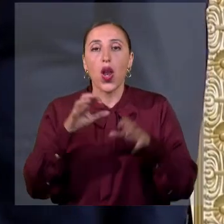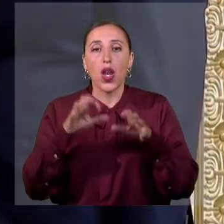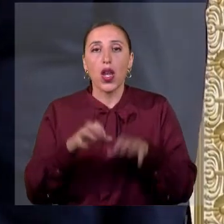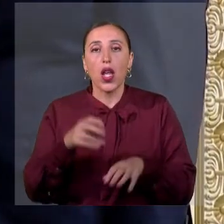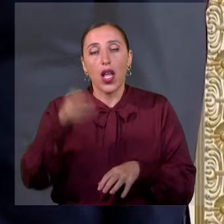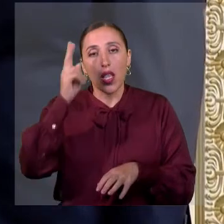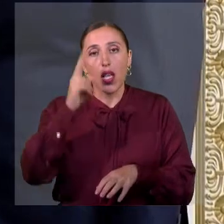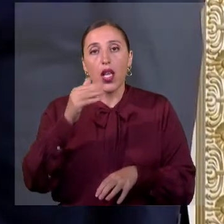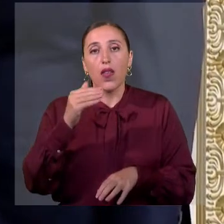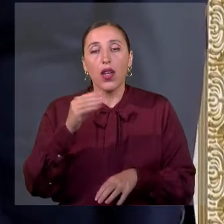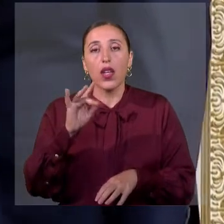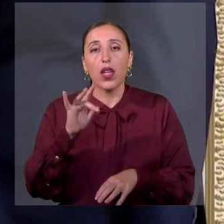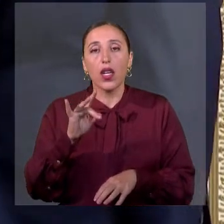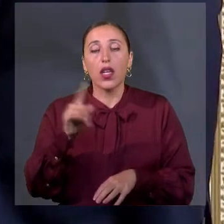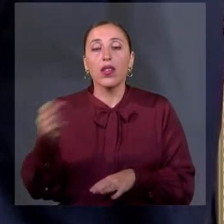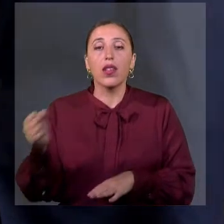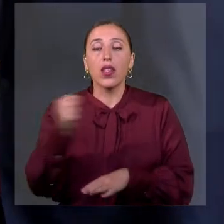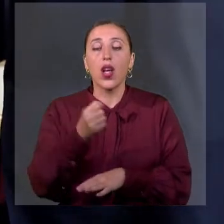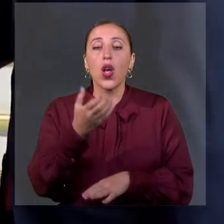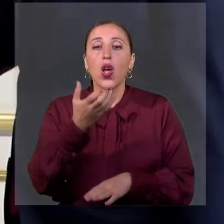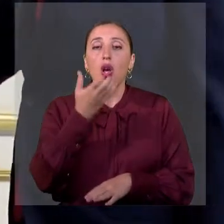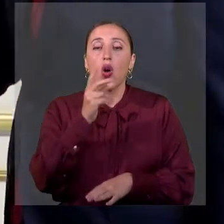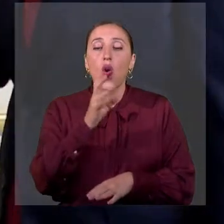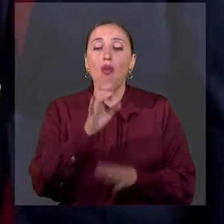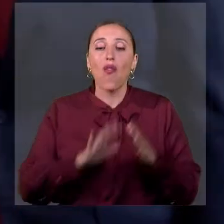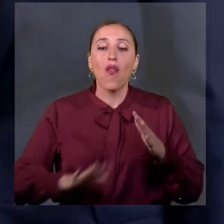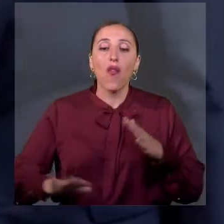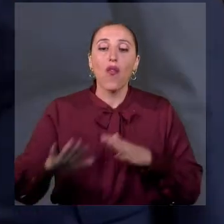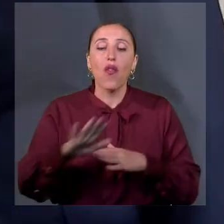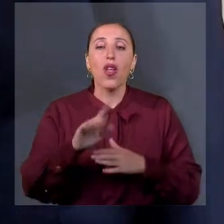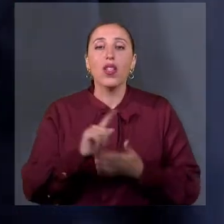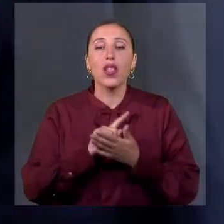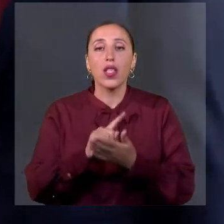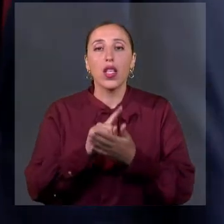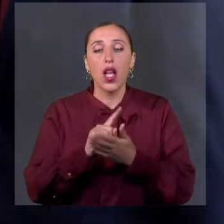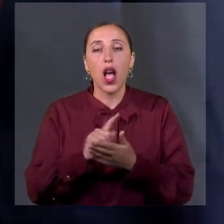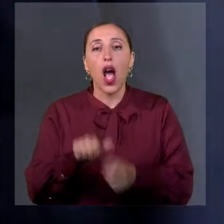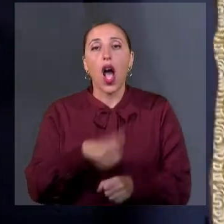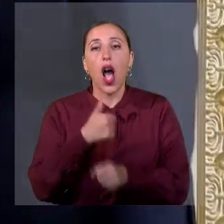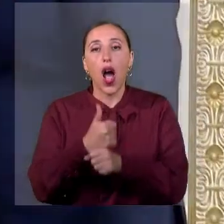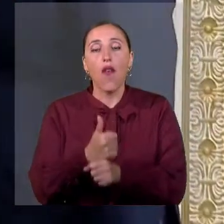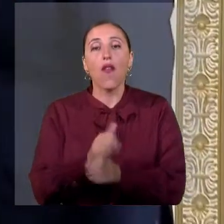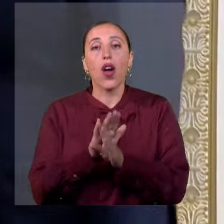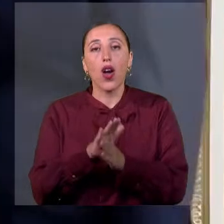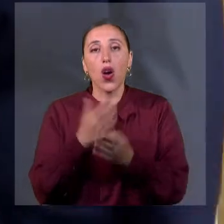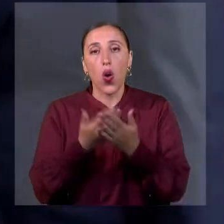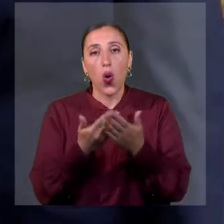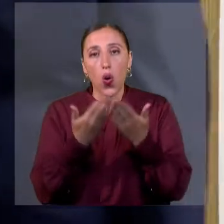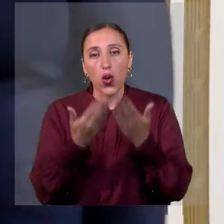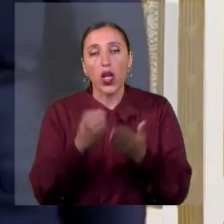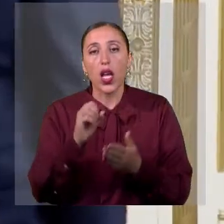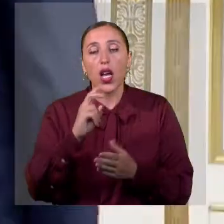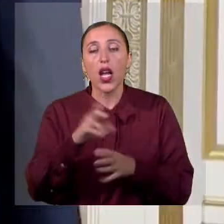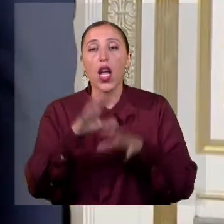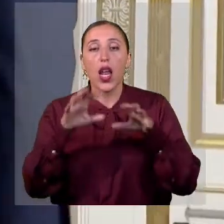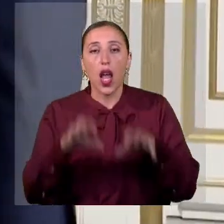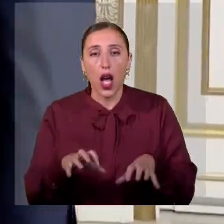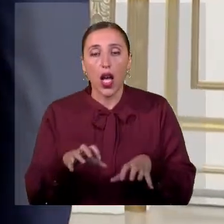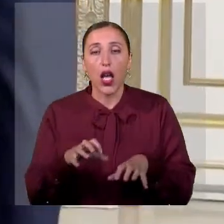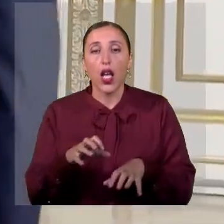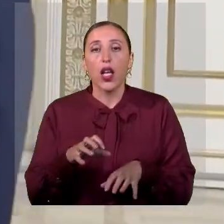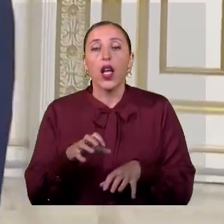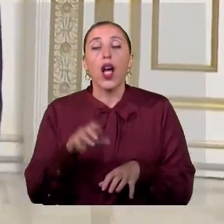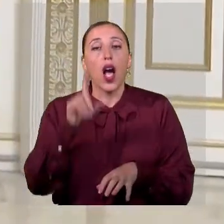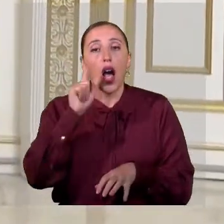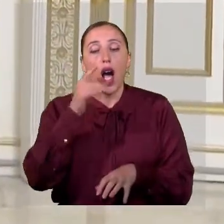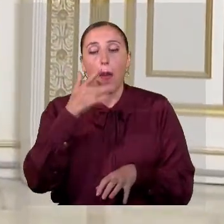էր որպես Կովկասյան բանակցությունների գծով ավագ խորհրդական և ՀԱԿ Մինսկի խմբի համանախագահ։ Ժամեր առաջ Հայաստանում ԱՄՆ